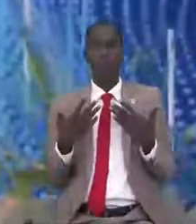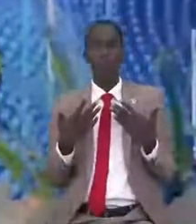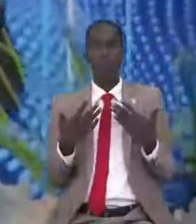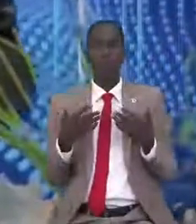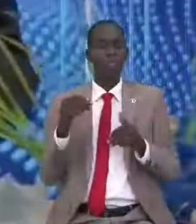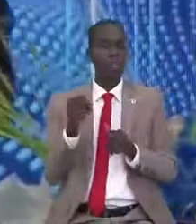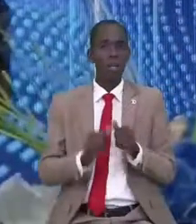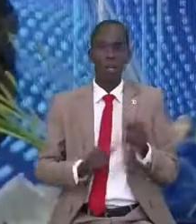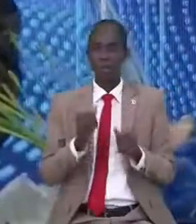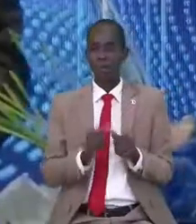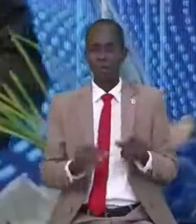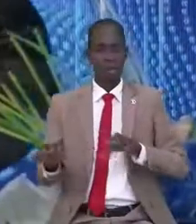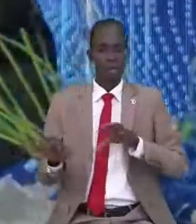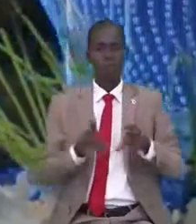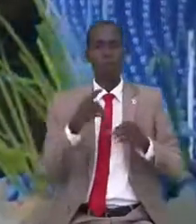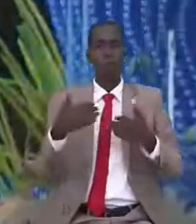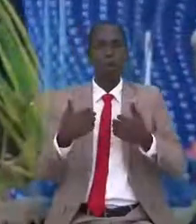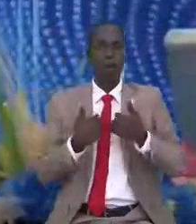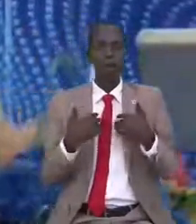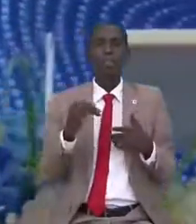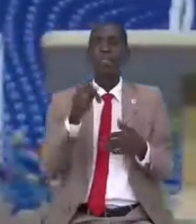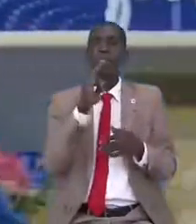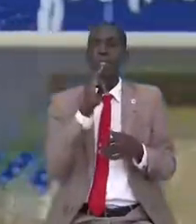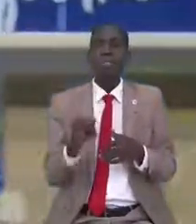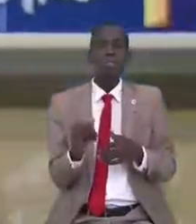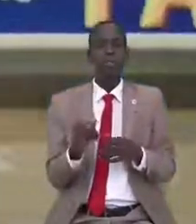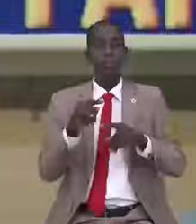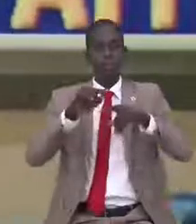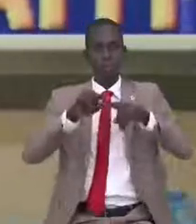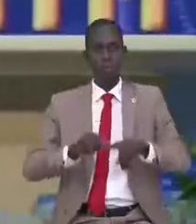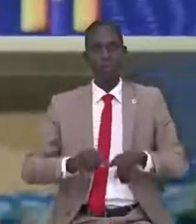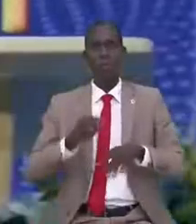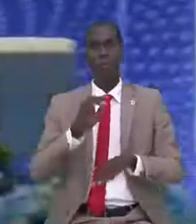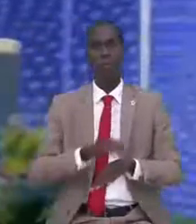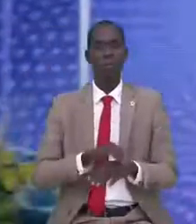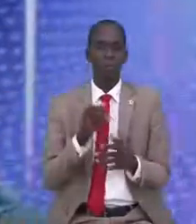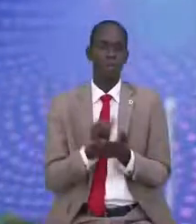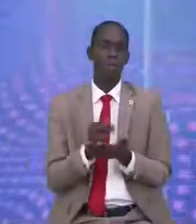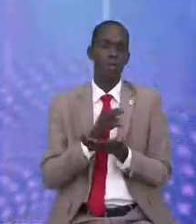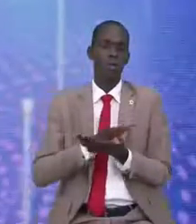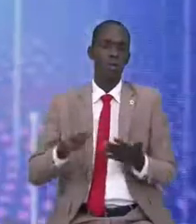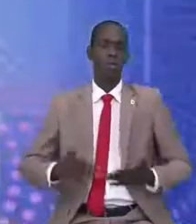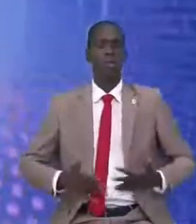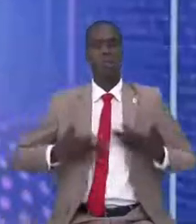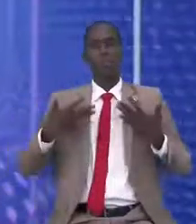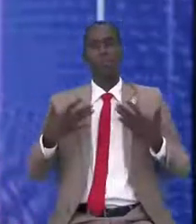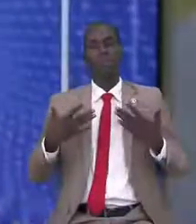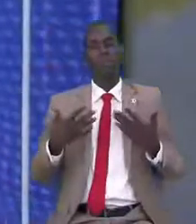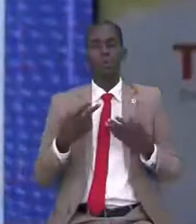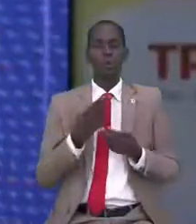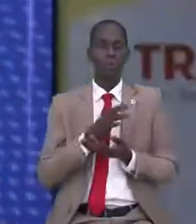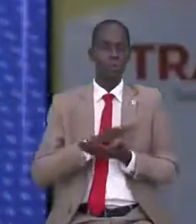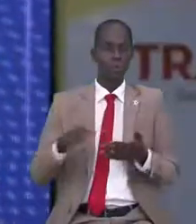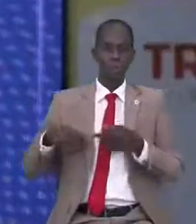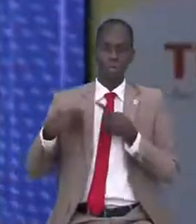chaque disposition que vous adoptez, tout est basé sur la vie sainte, le cœur